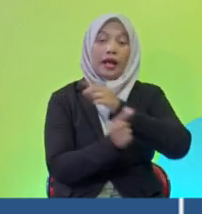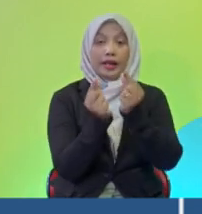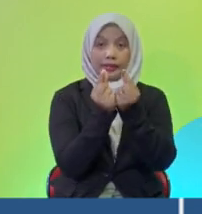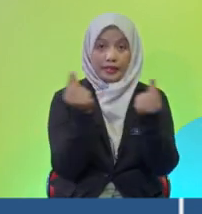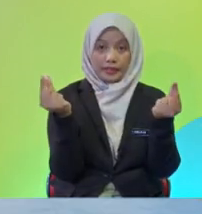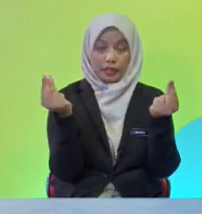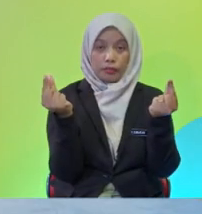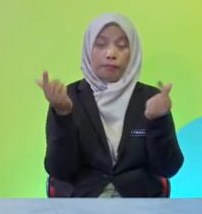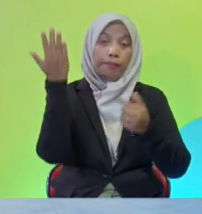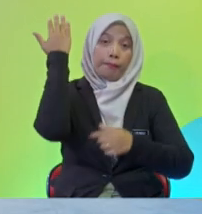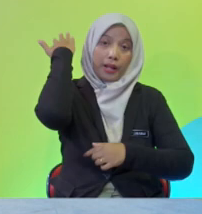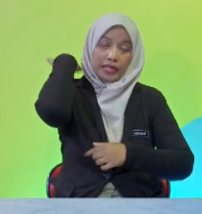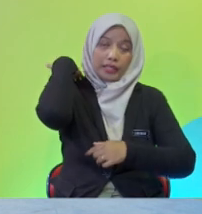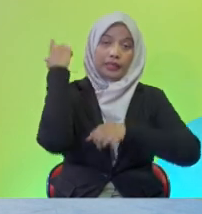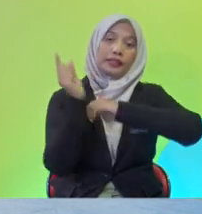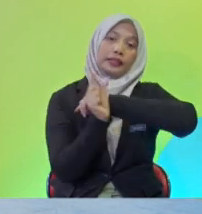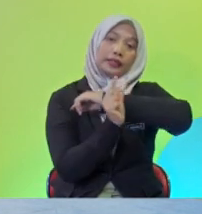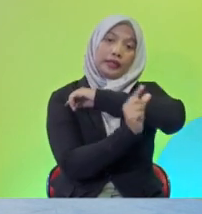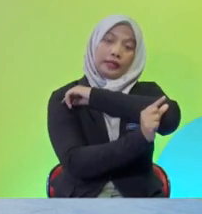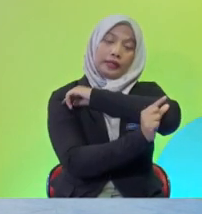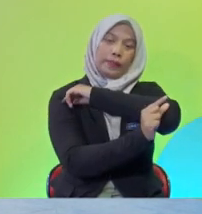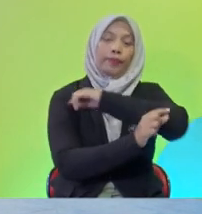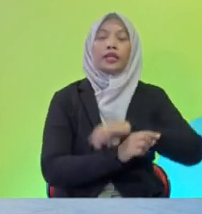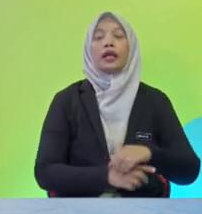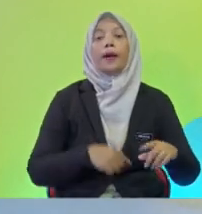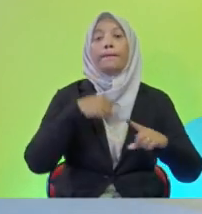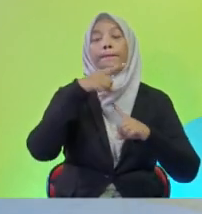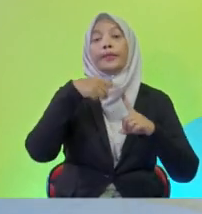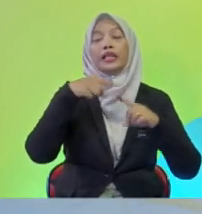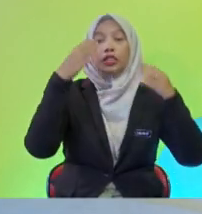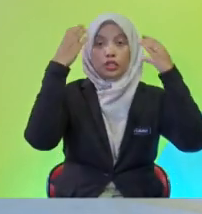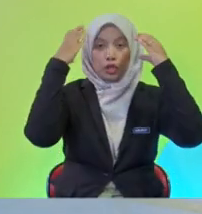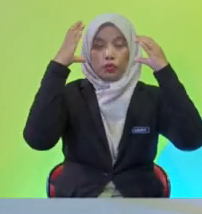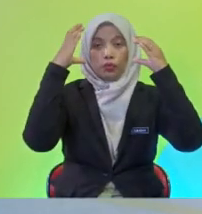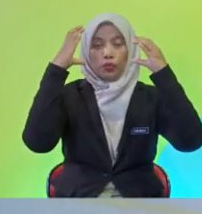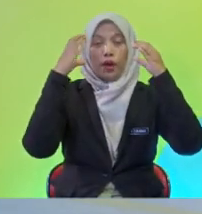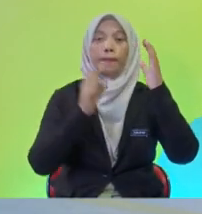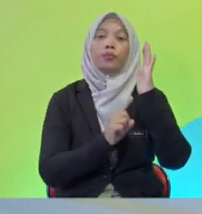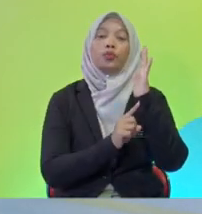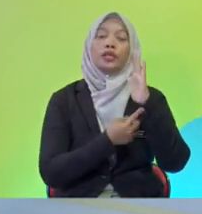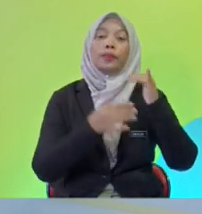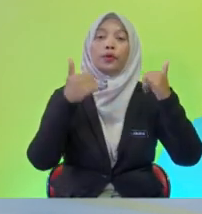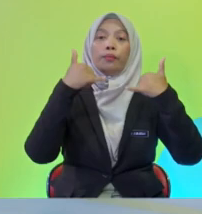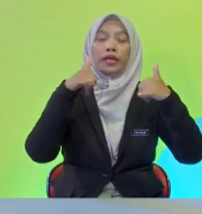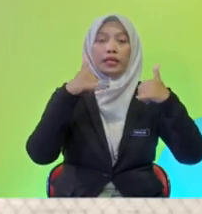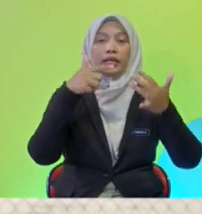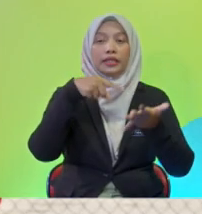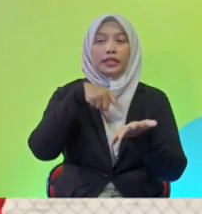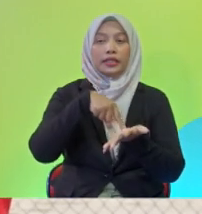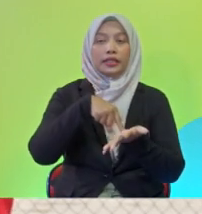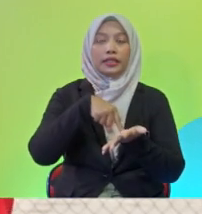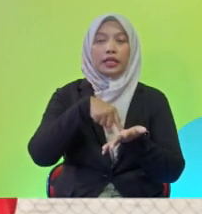tu, murid-murid akan tunggu di belakang gelanggang. Okey. Okey, bila cikgu memulakan permainan atau siapa saja boleh memulakan permainan